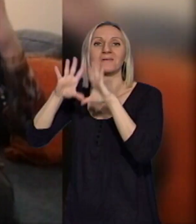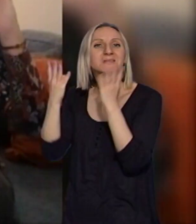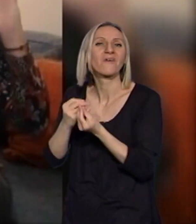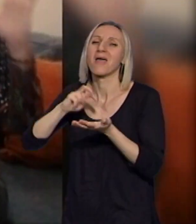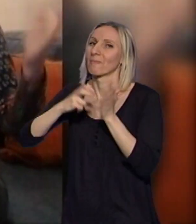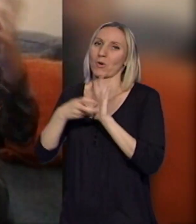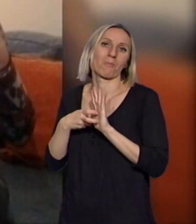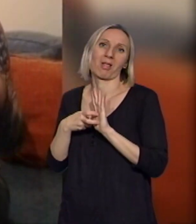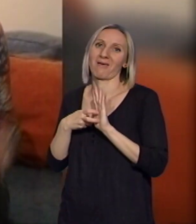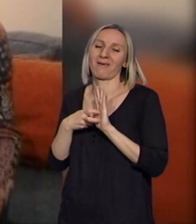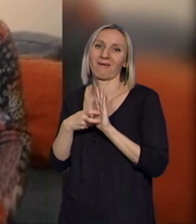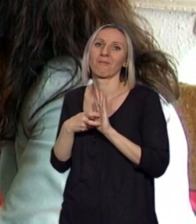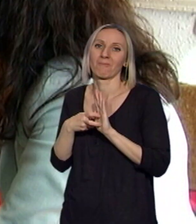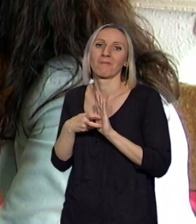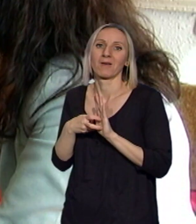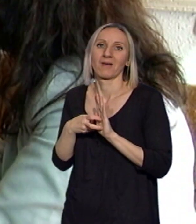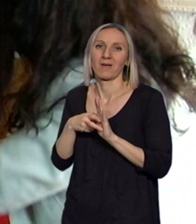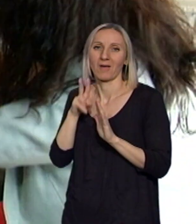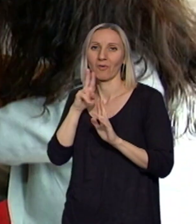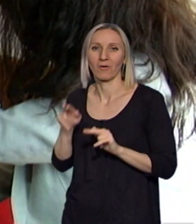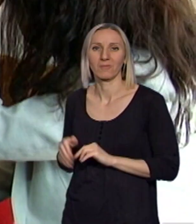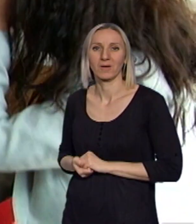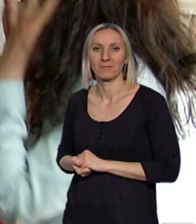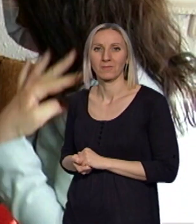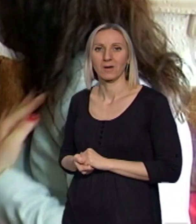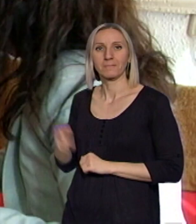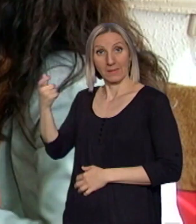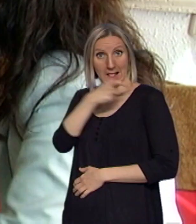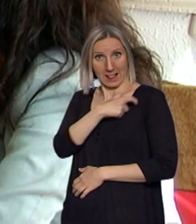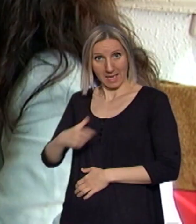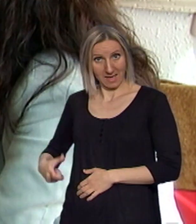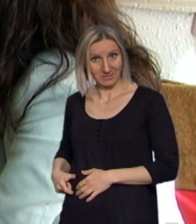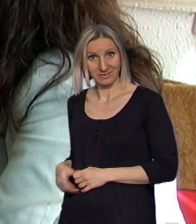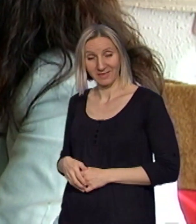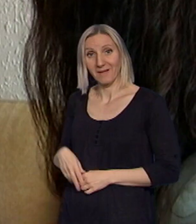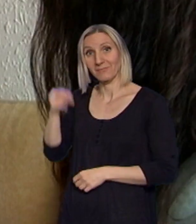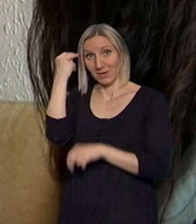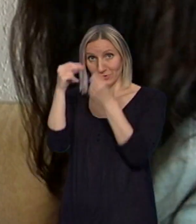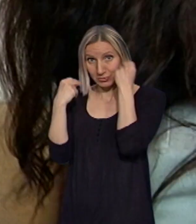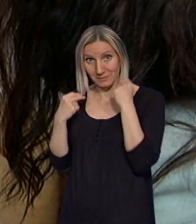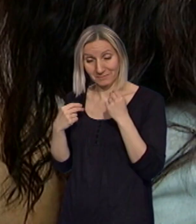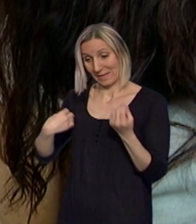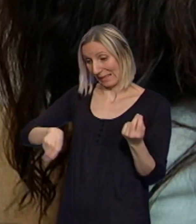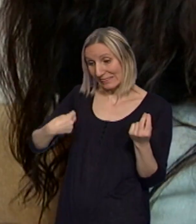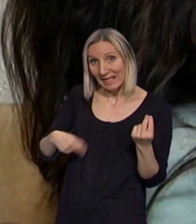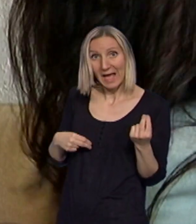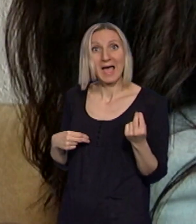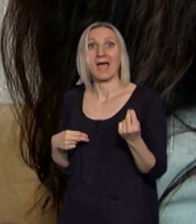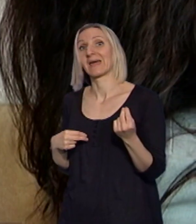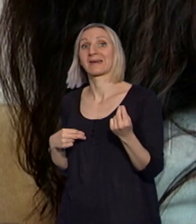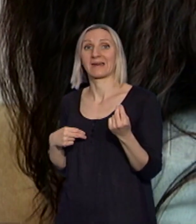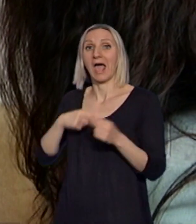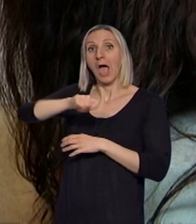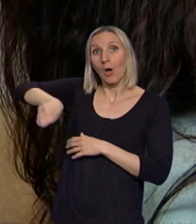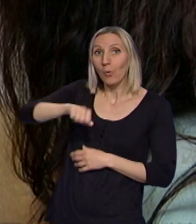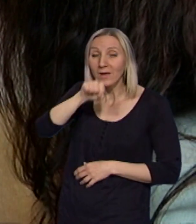brige koje vas u tim momentima more. Lenta, šminkerska četkica, gitara, kuhinska kecelja, oprema za karate, deo